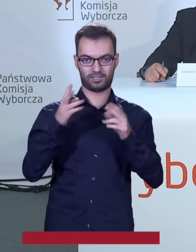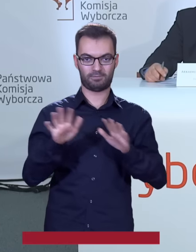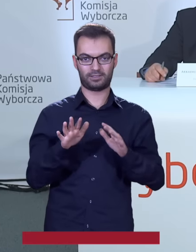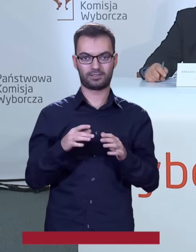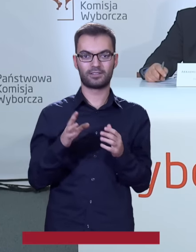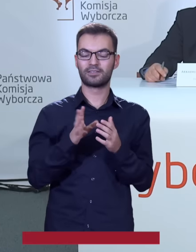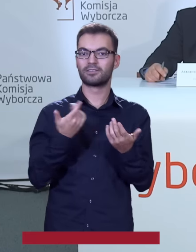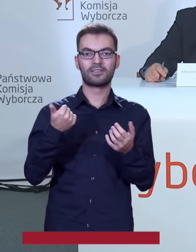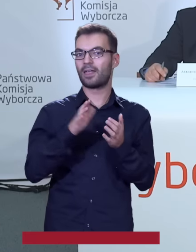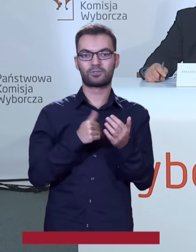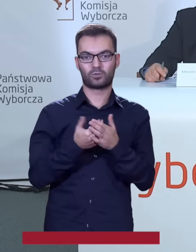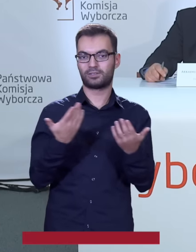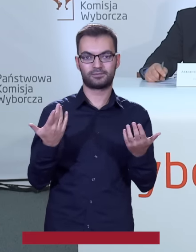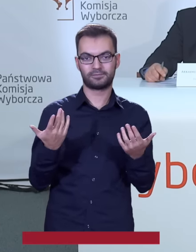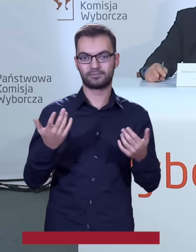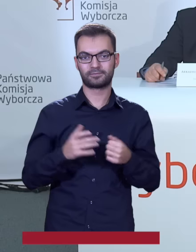takich miejsc jest